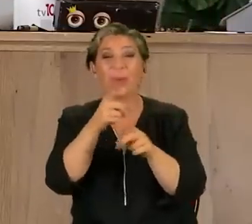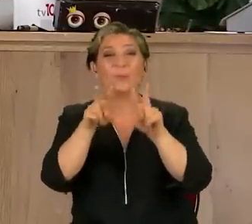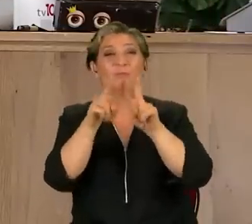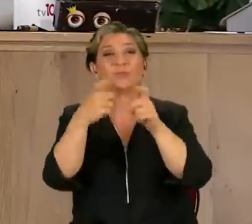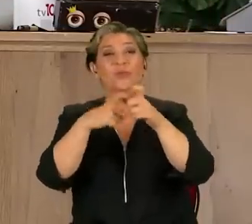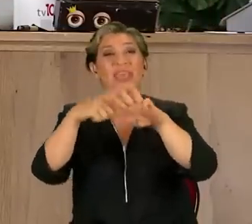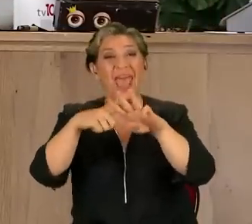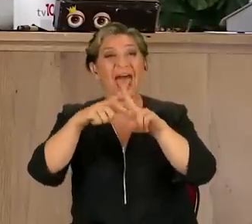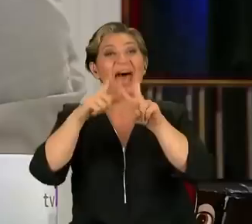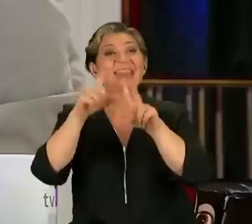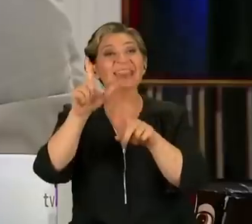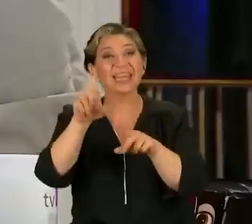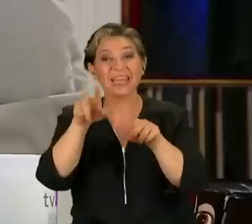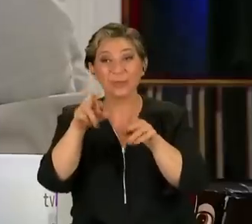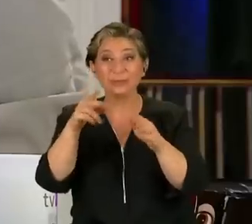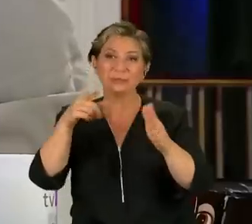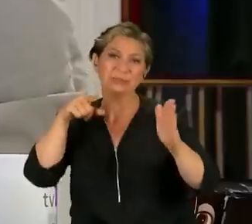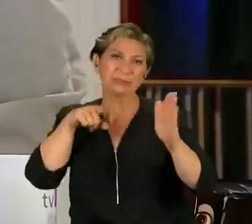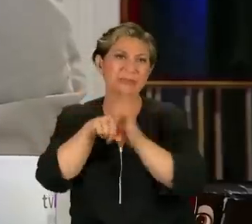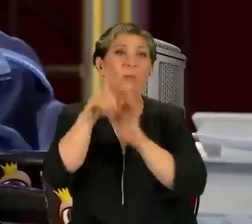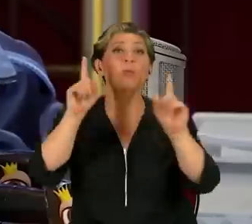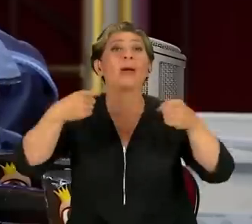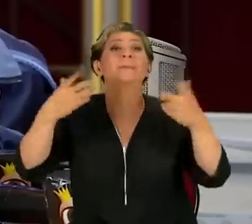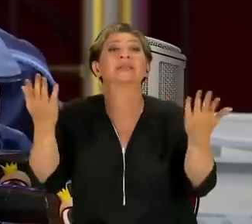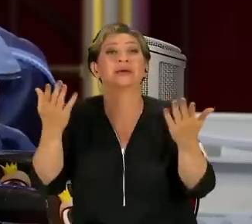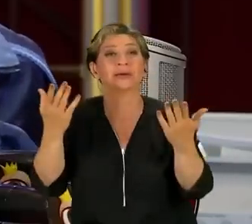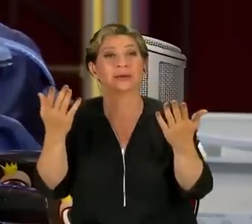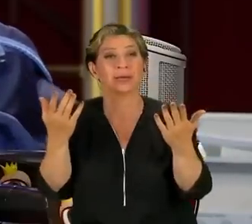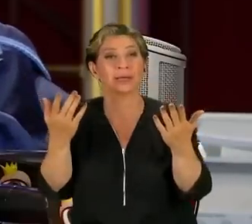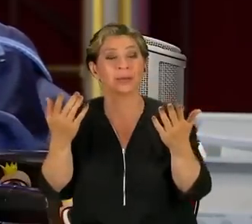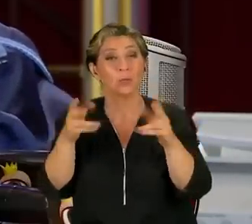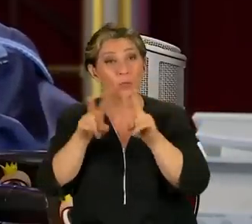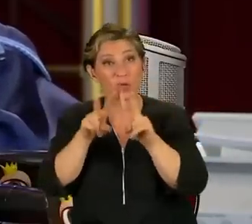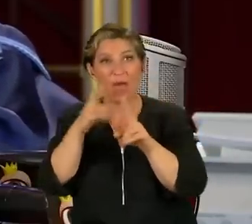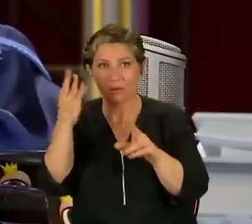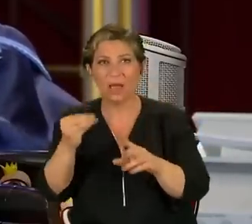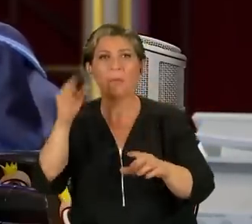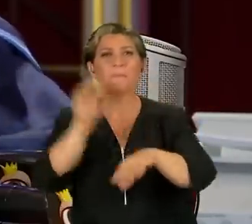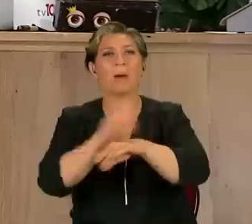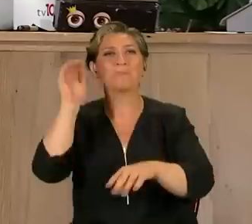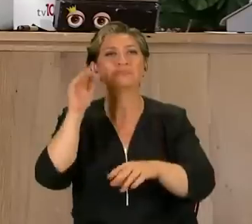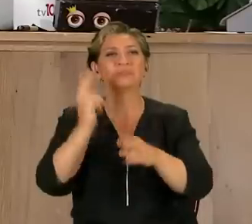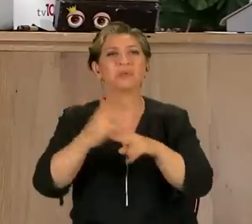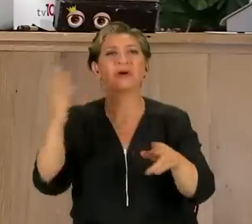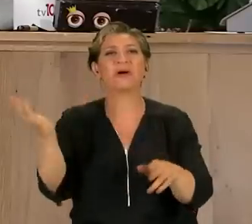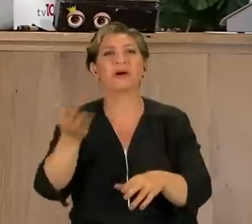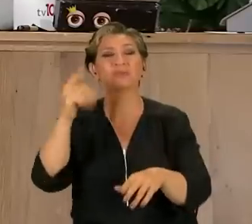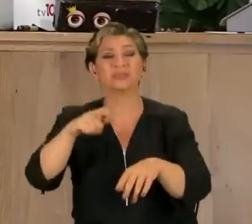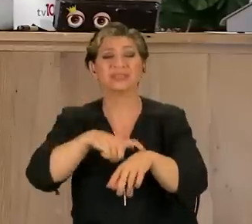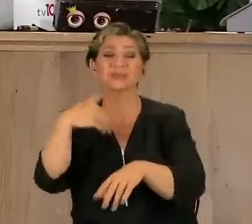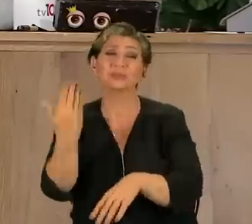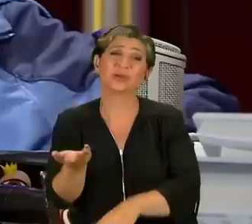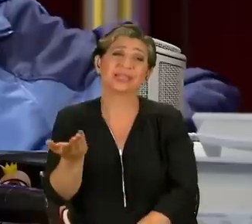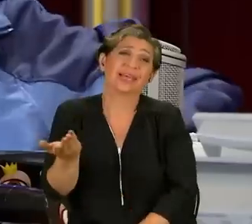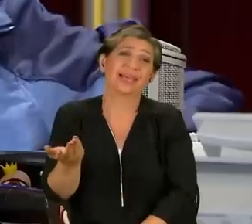Müge Anlı kadar dirayetli değilmiş. Bulamadı. Ha, Müge Anlı olsaydı çat çat çat. Şimdi artık bu